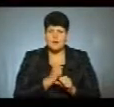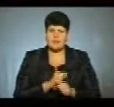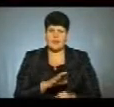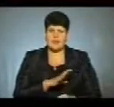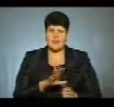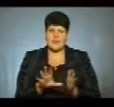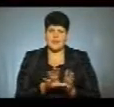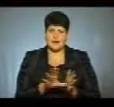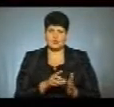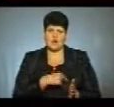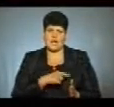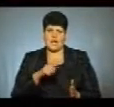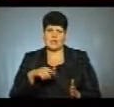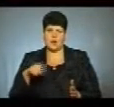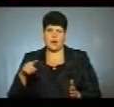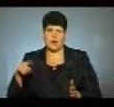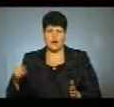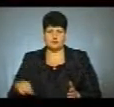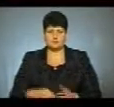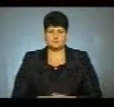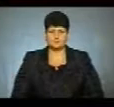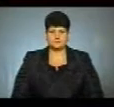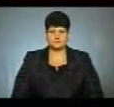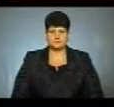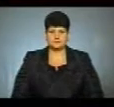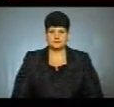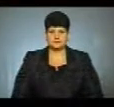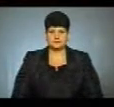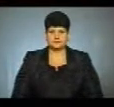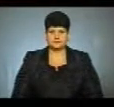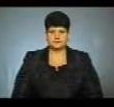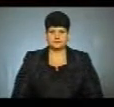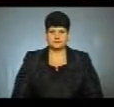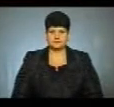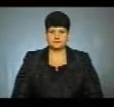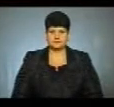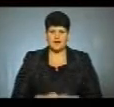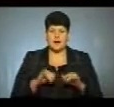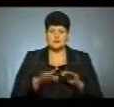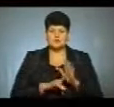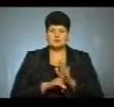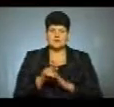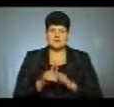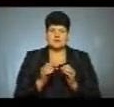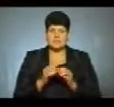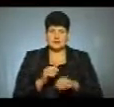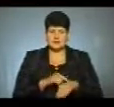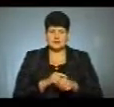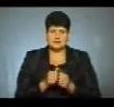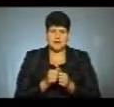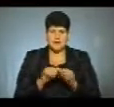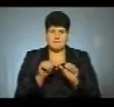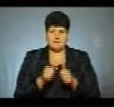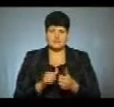електрокардіограму. Як це відбувалося, Анастасія Чичко бачила. Акція розпочалася о 10-й годині біля